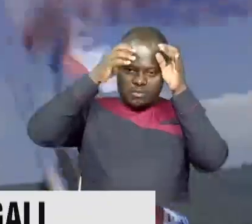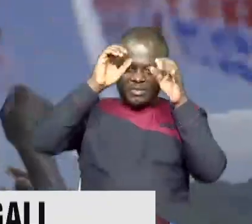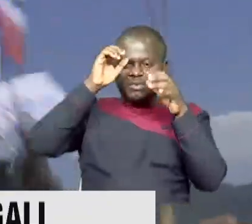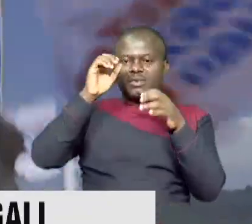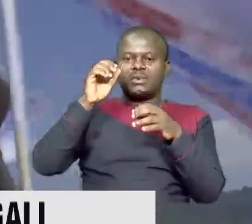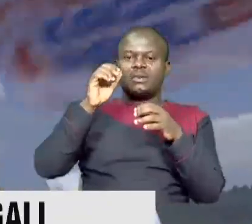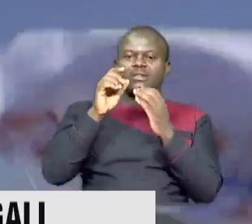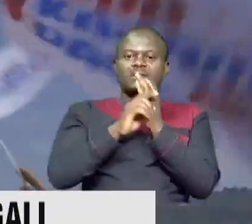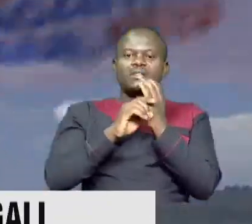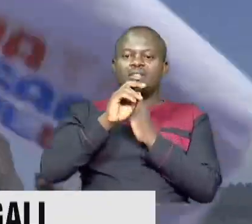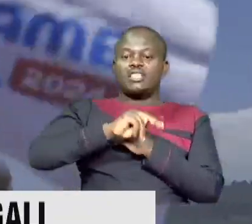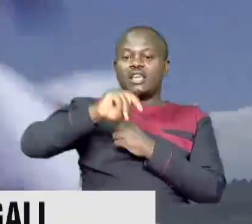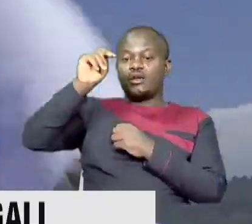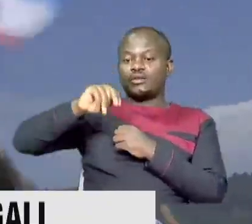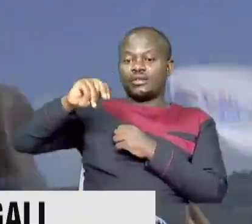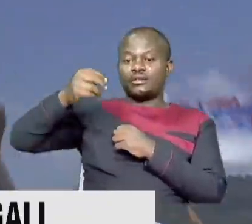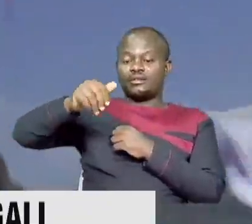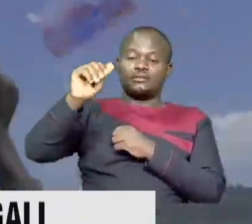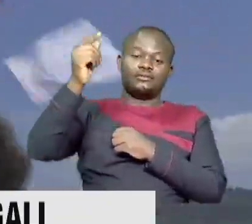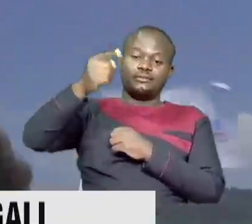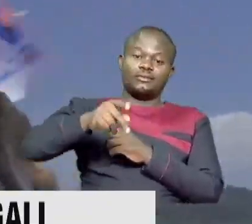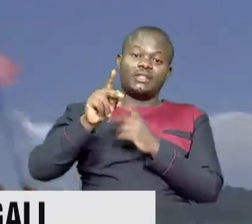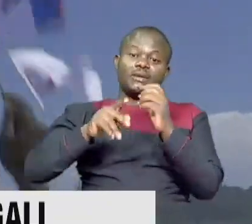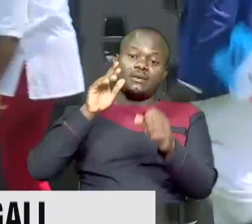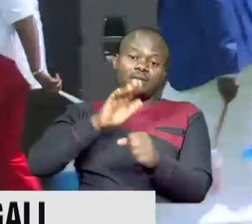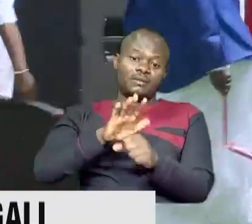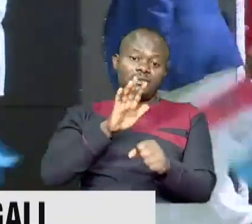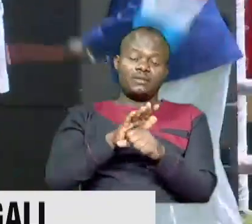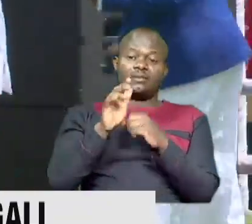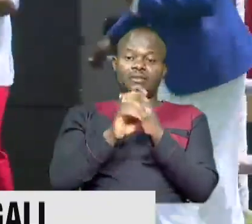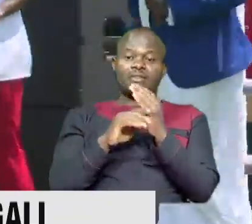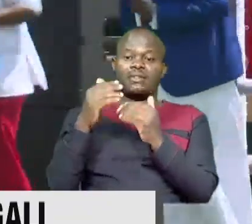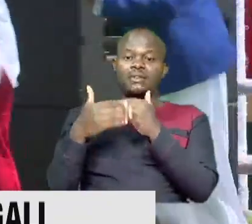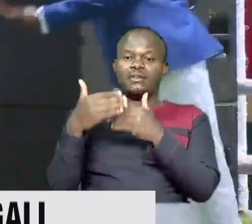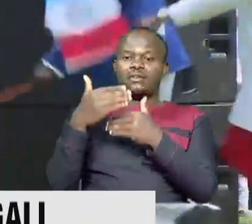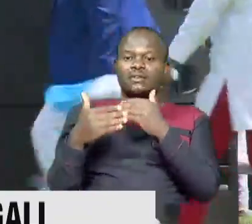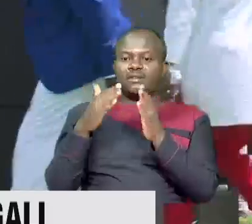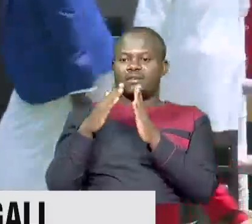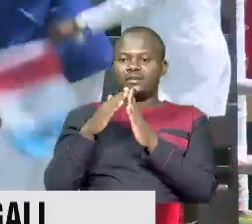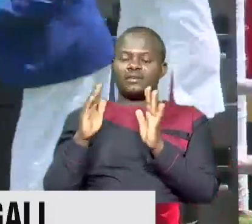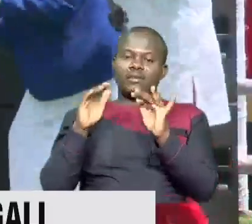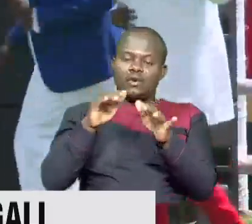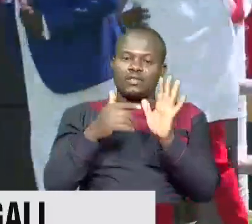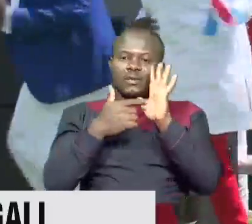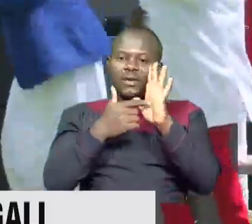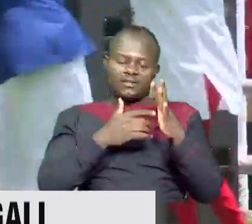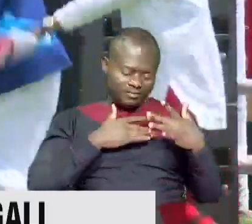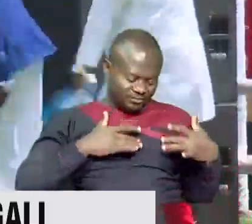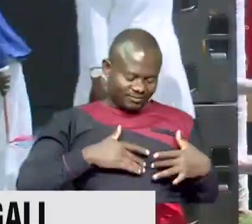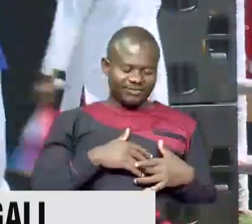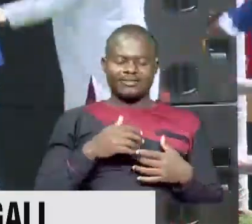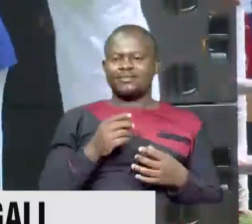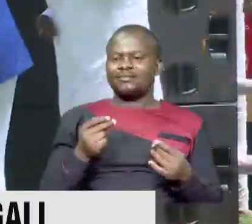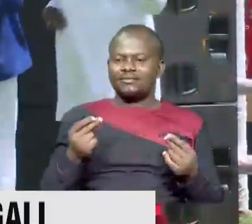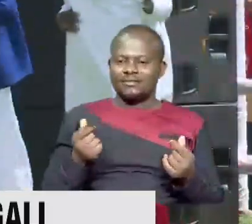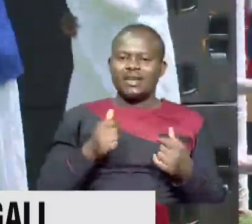Nyarugenge niko kari gatahiwe. Ibihumbi by'Abanyakigali ndetse nabo mu turere duhana imbibe n'umujyi ntibahesha imbamutima zabo ubwo umukandida Paul